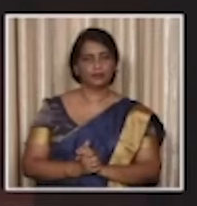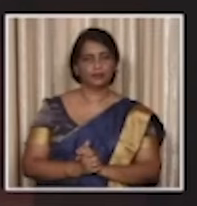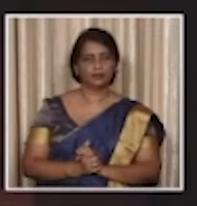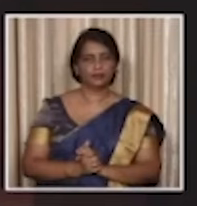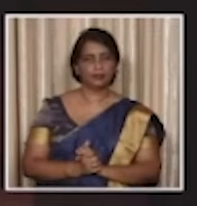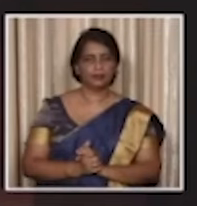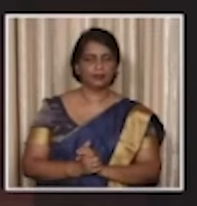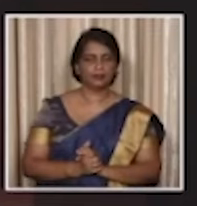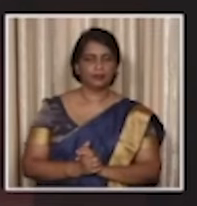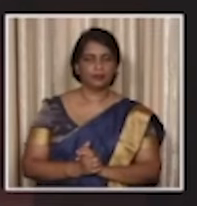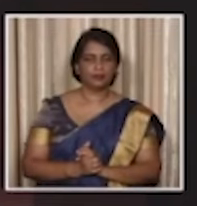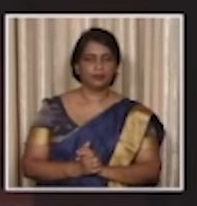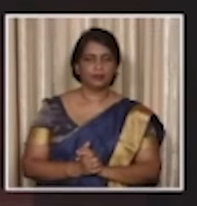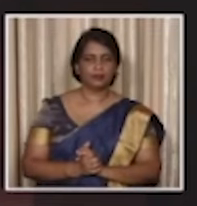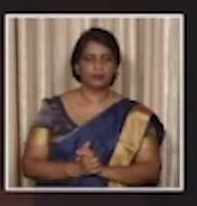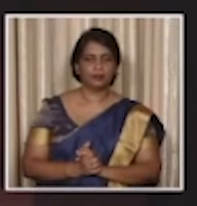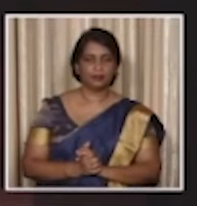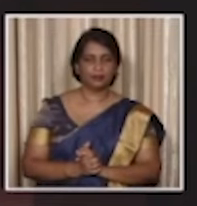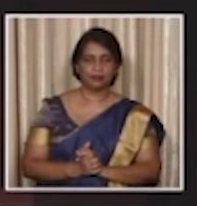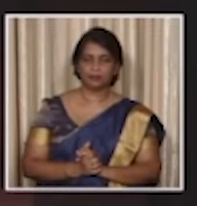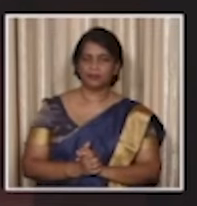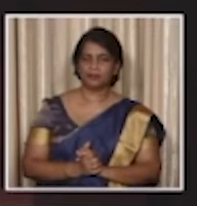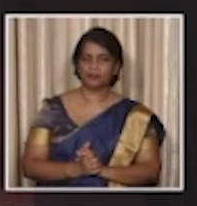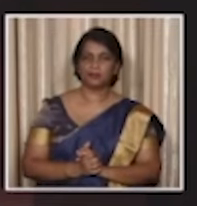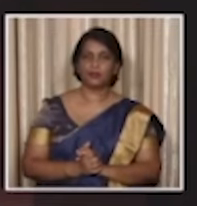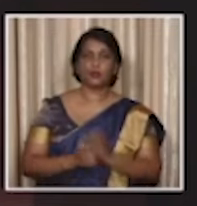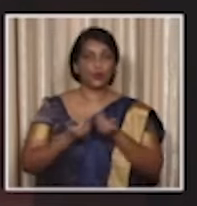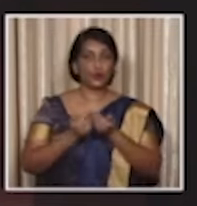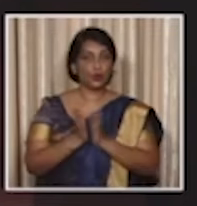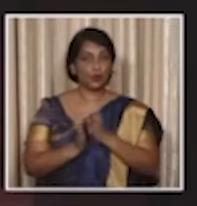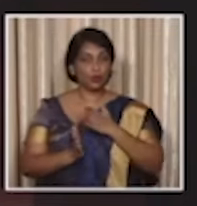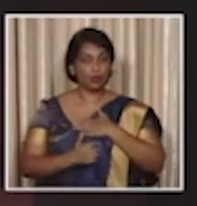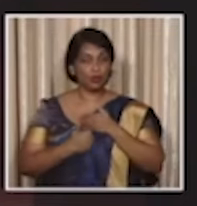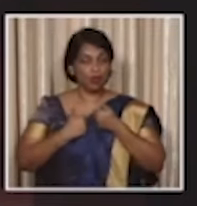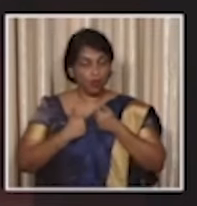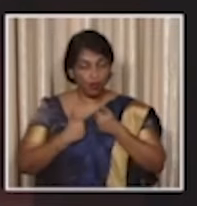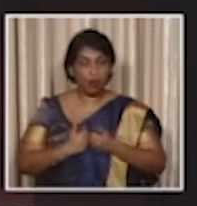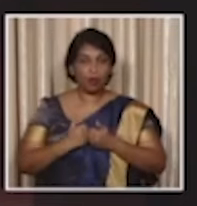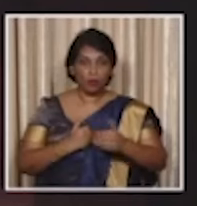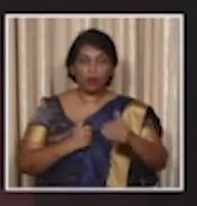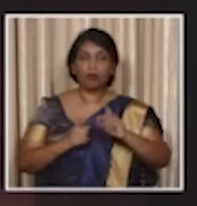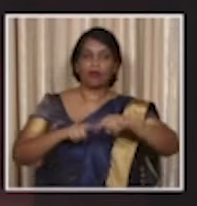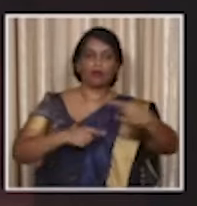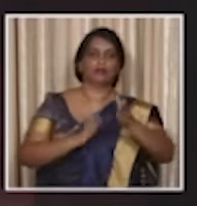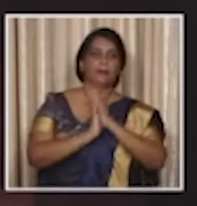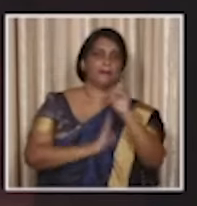අතඤ්ඤ මනුසාසෙය්‍ය නකිලිසෙය්‍ය පණ්ඩිතෝ. තමන් සුදුසු ගුණෙහි පීඨා සිට අනුන්ට බණ දේශනා